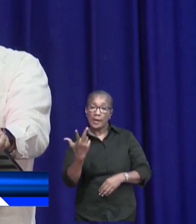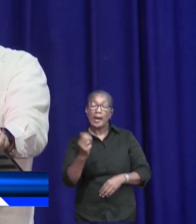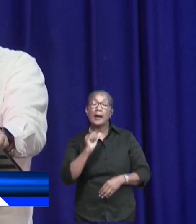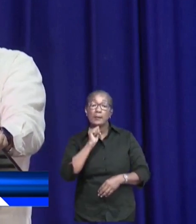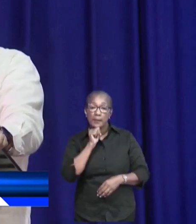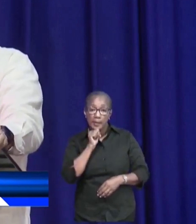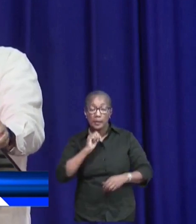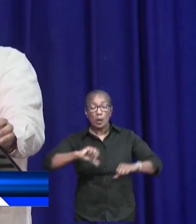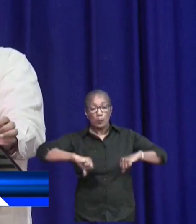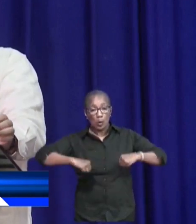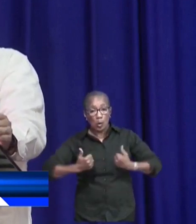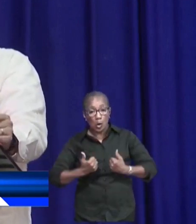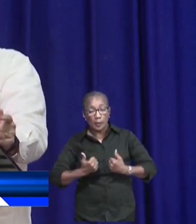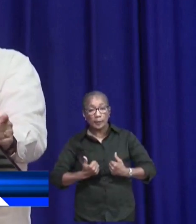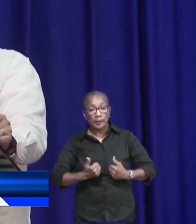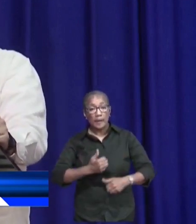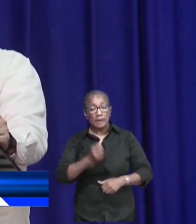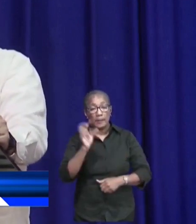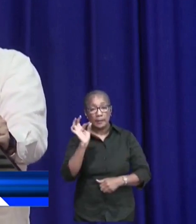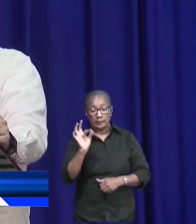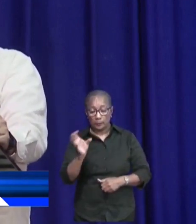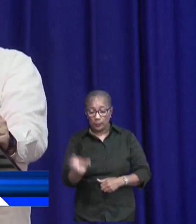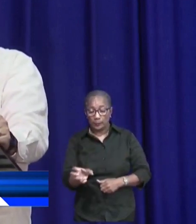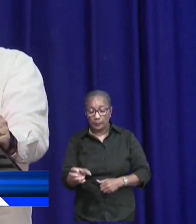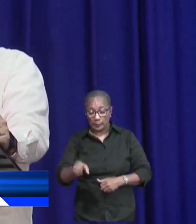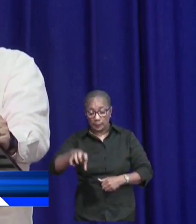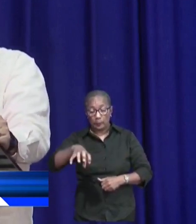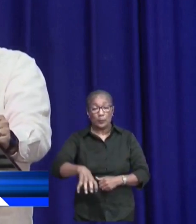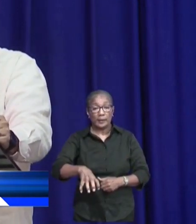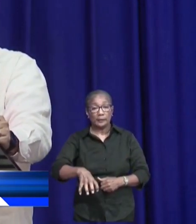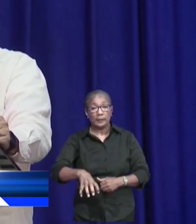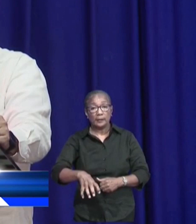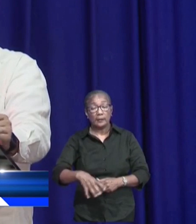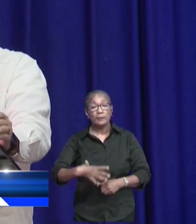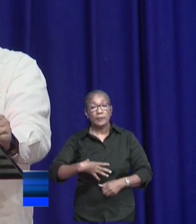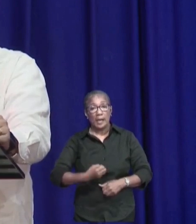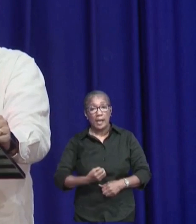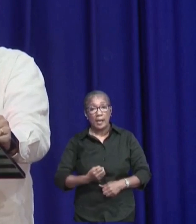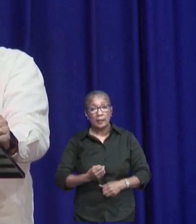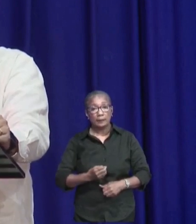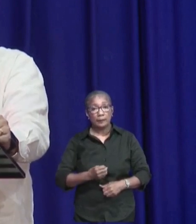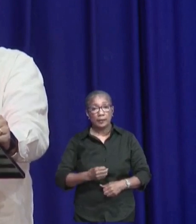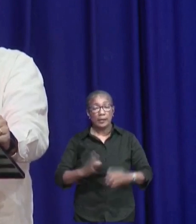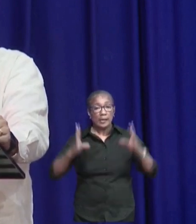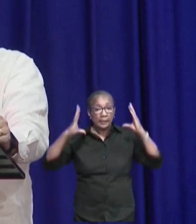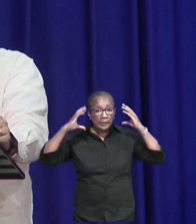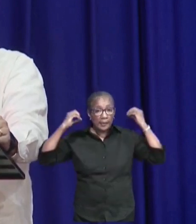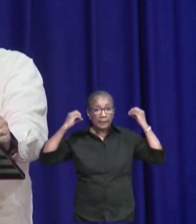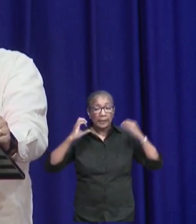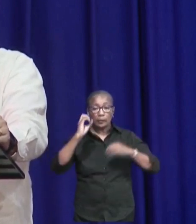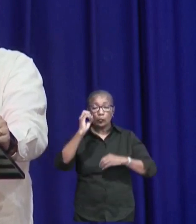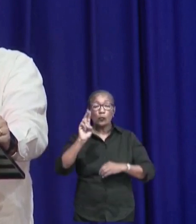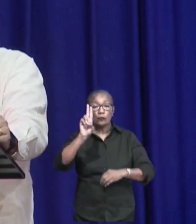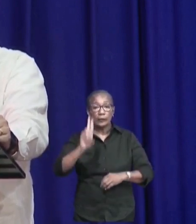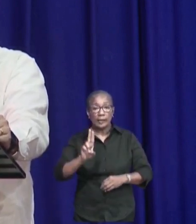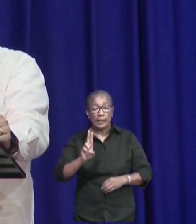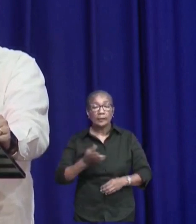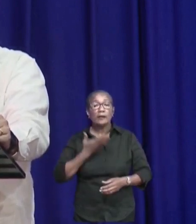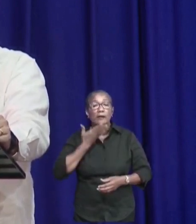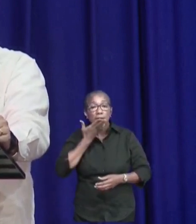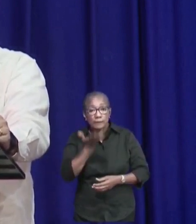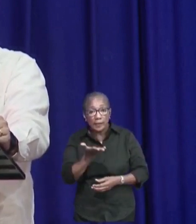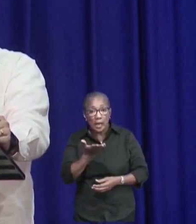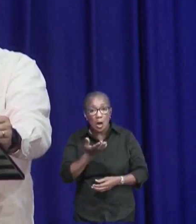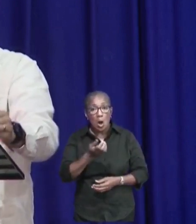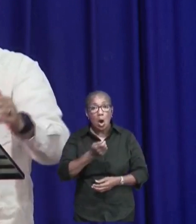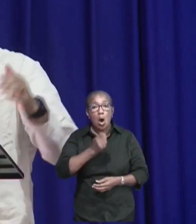gestart met de diplomatieke demarches. Wij hebben dus de Nederlandse overheid reeds benaderd om toestemming